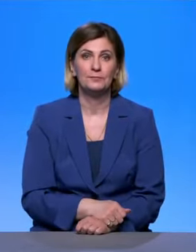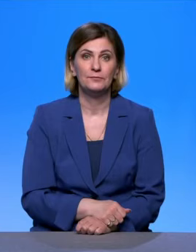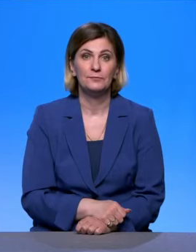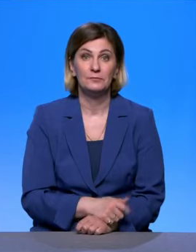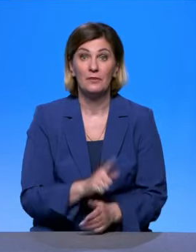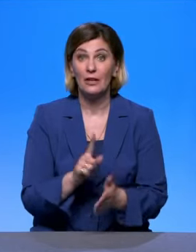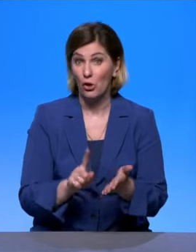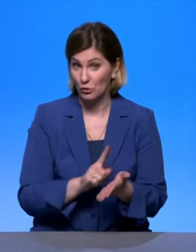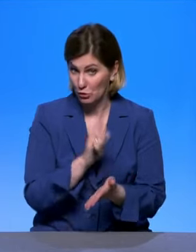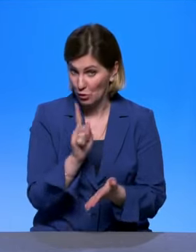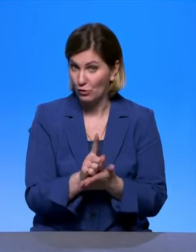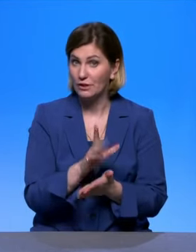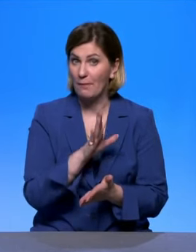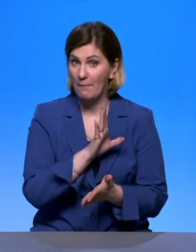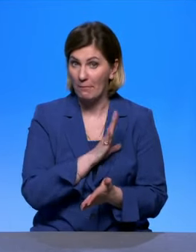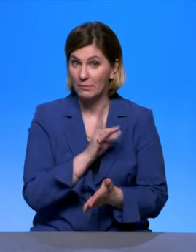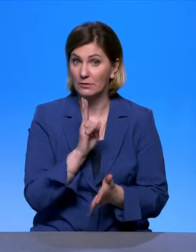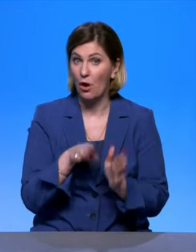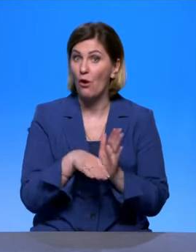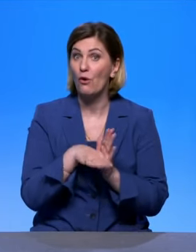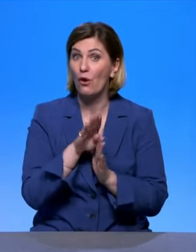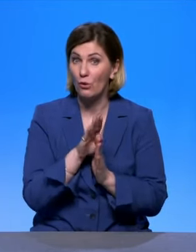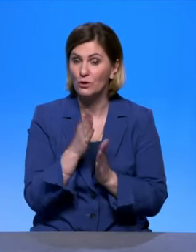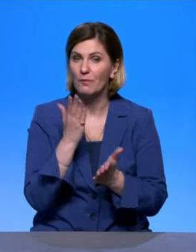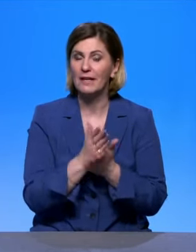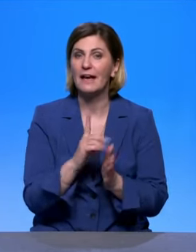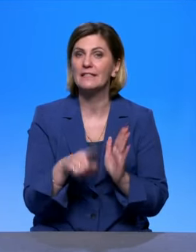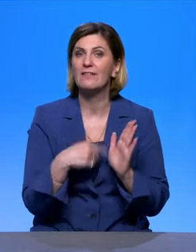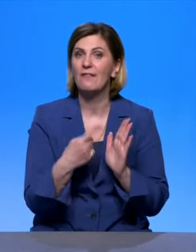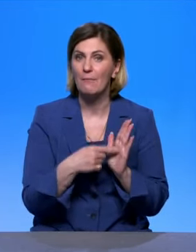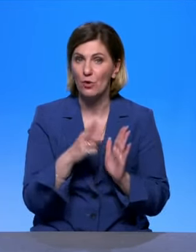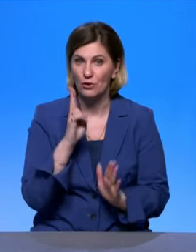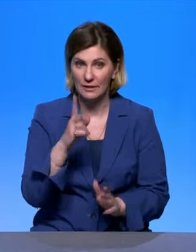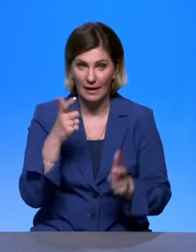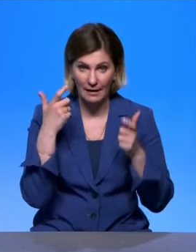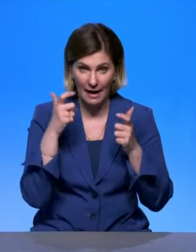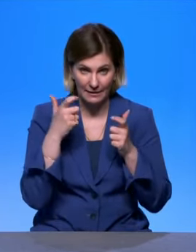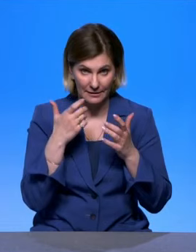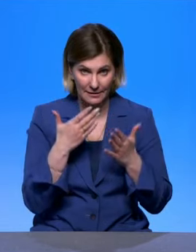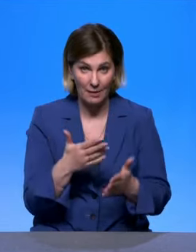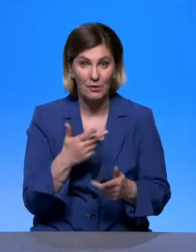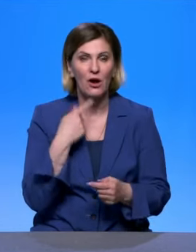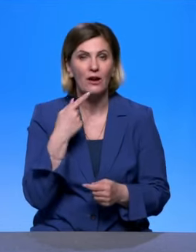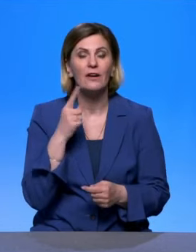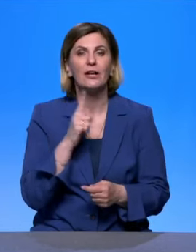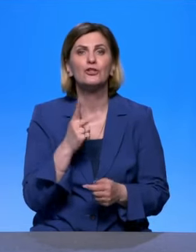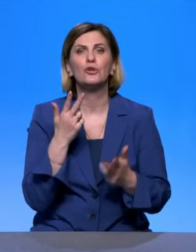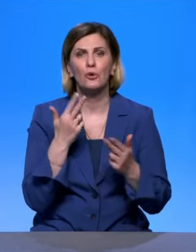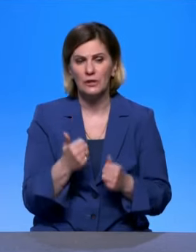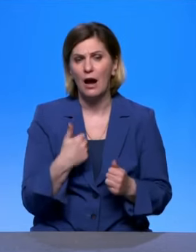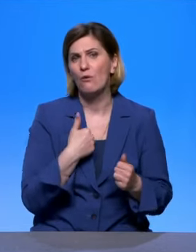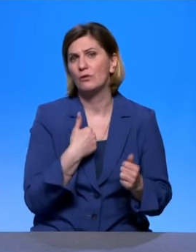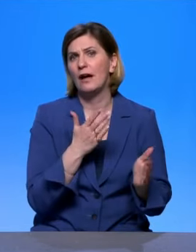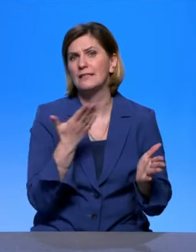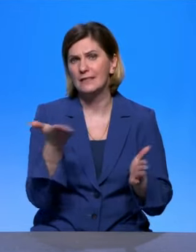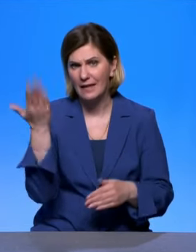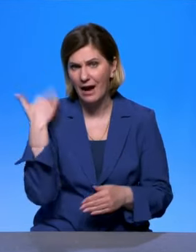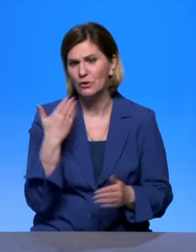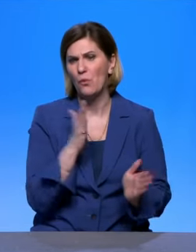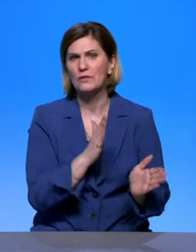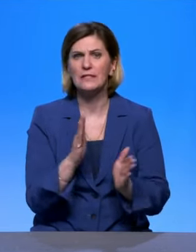Должен совершенствоваться. Есть вопросы к ЕГЭ. То есть, говоря о том, что да, у нас давно, и система у нас вроде бы как уже